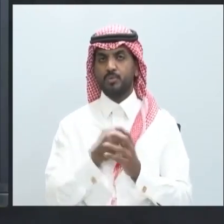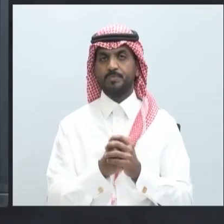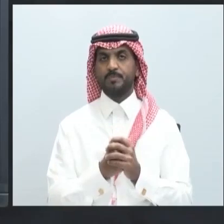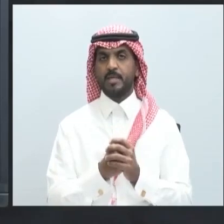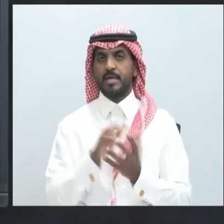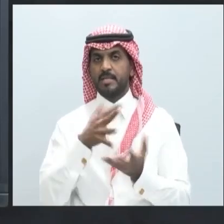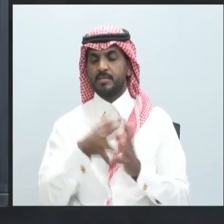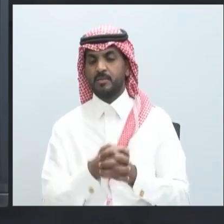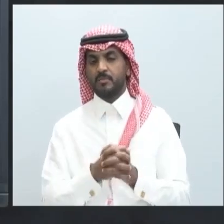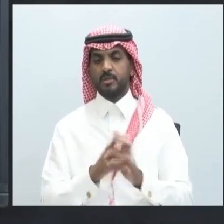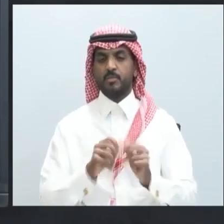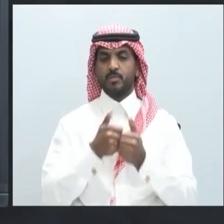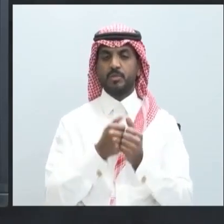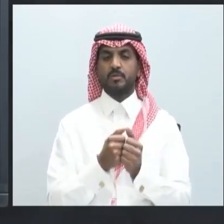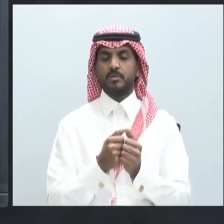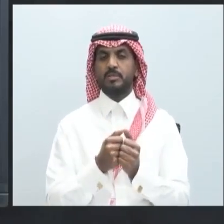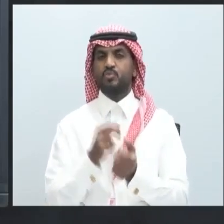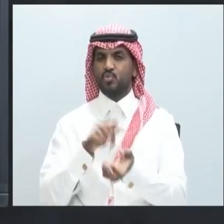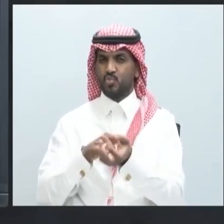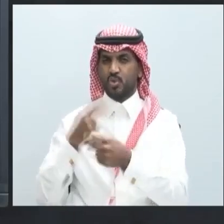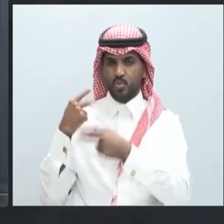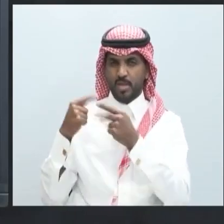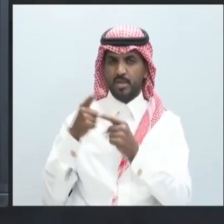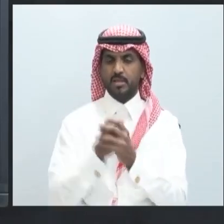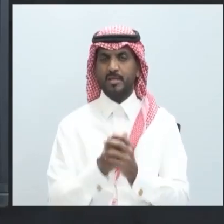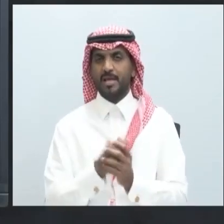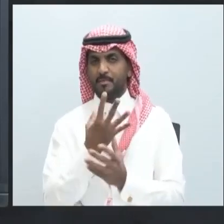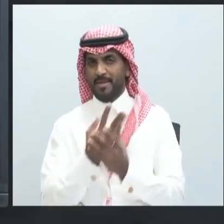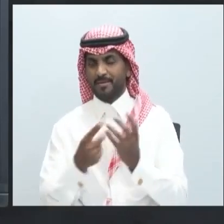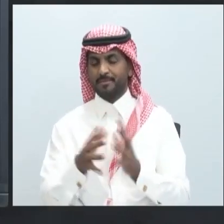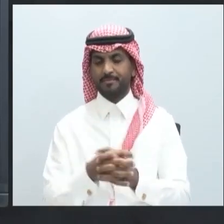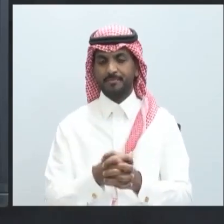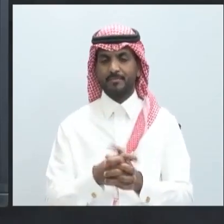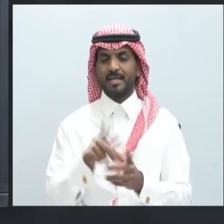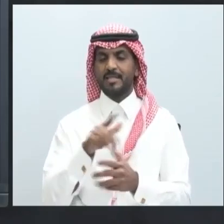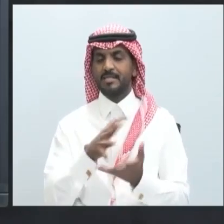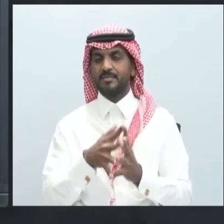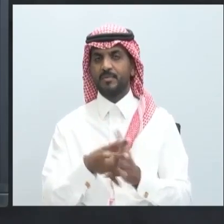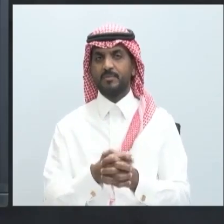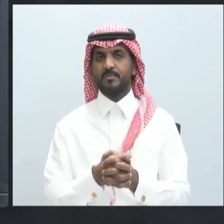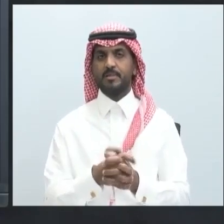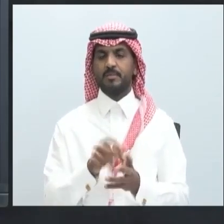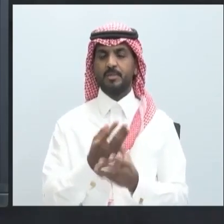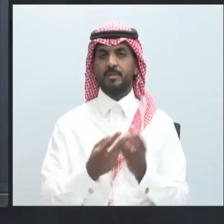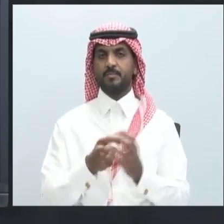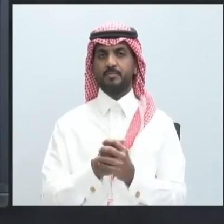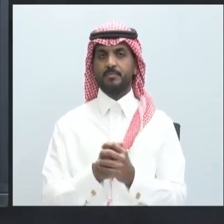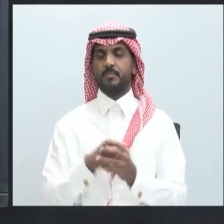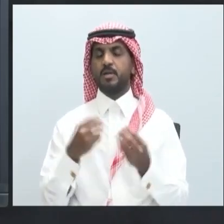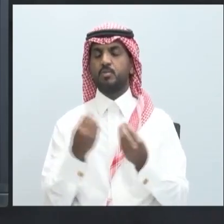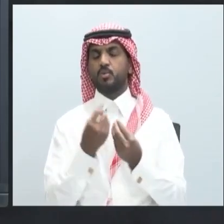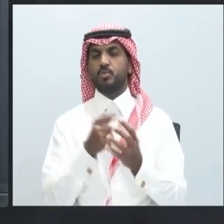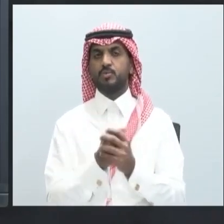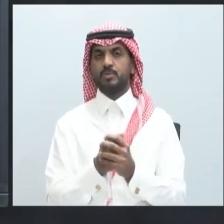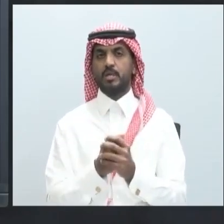الصفه من الممكن ان يورثون هؤلاء نا على او هؤلاء الابناء هذه الصفه لابنائهم مع انهم يملكون